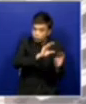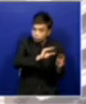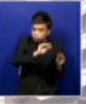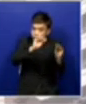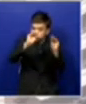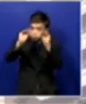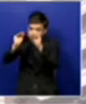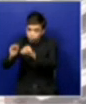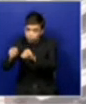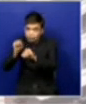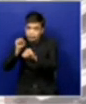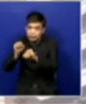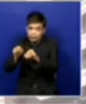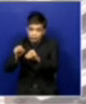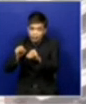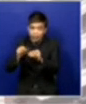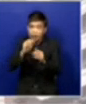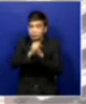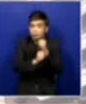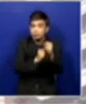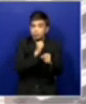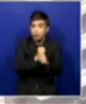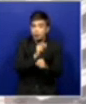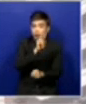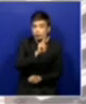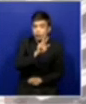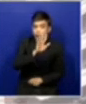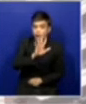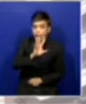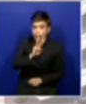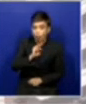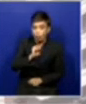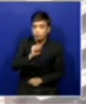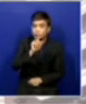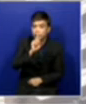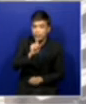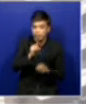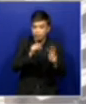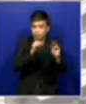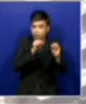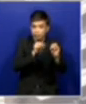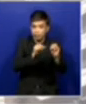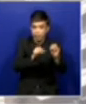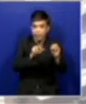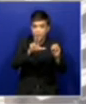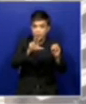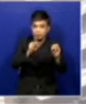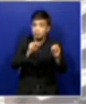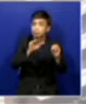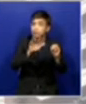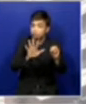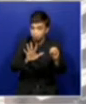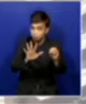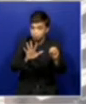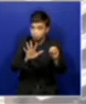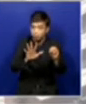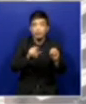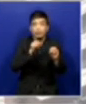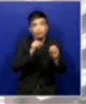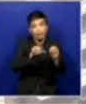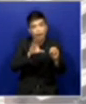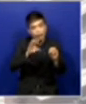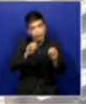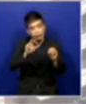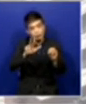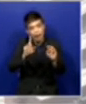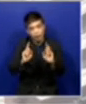พระราชบัญญัติวิธีการงบประมาณปี2561เนี่ยนะครับมาตรา35มาตรา53วงเล็บ